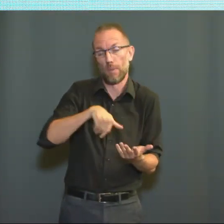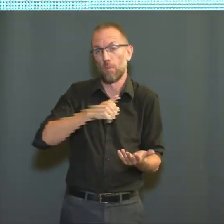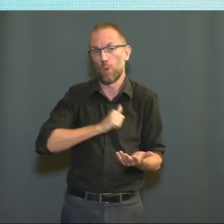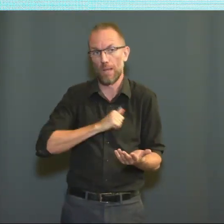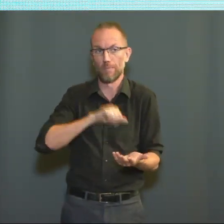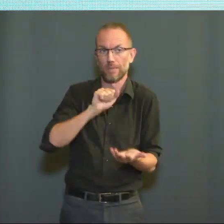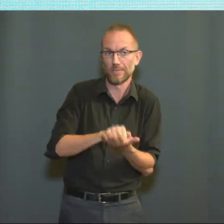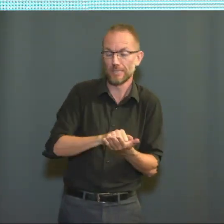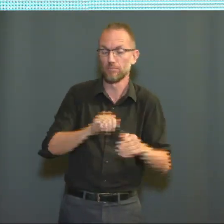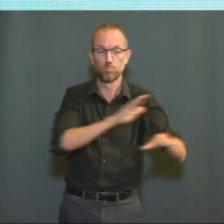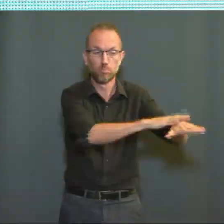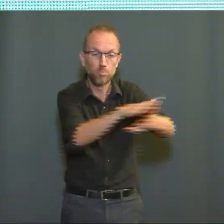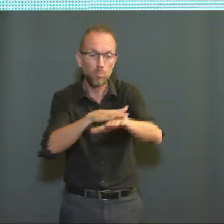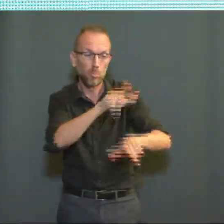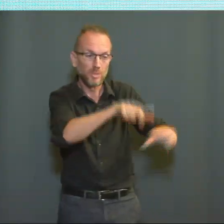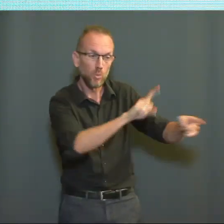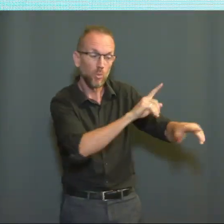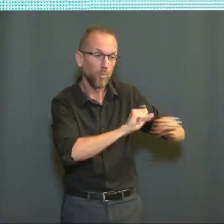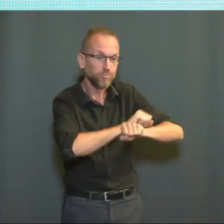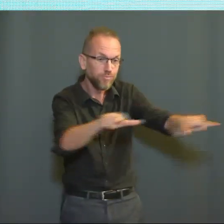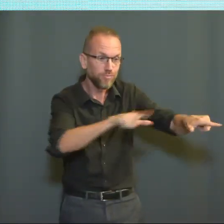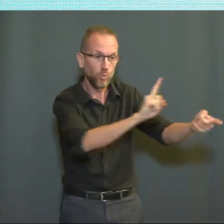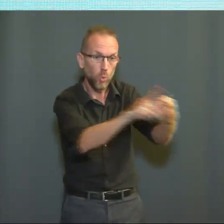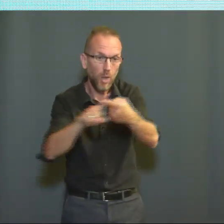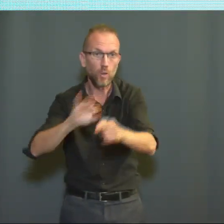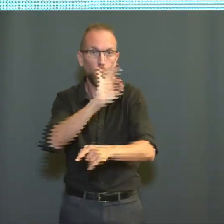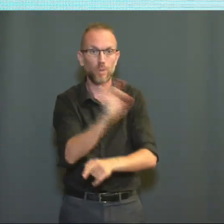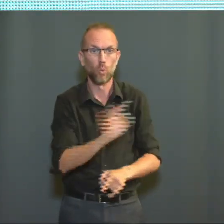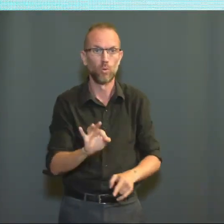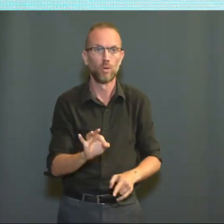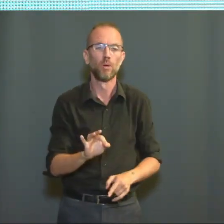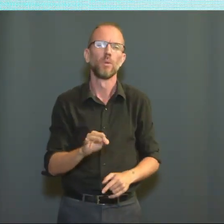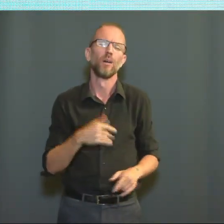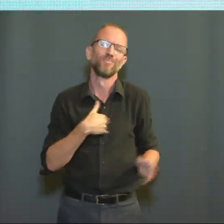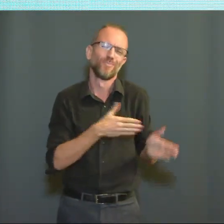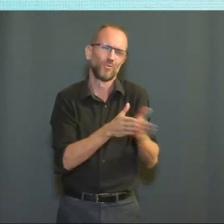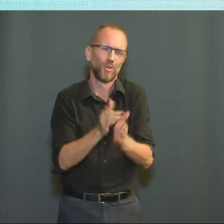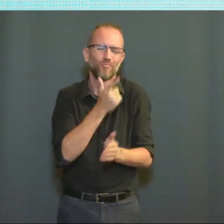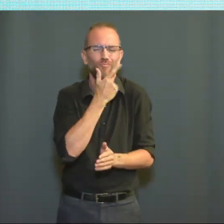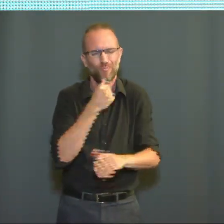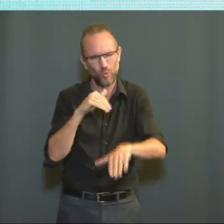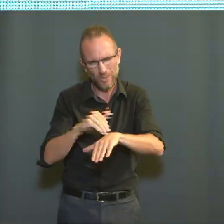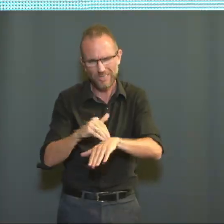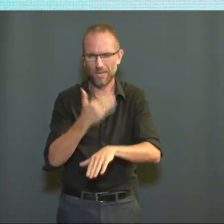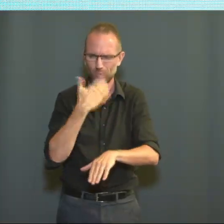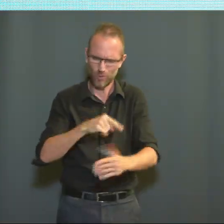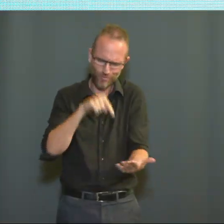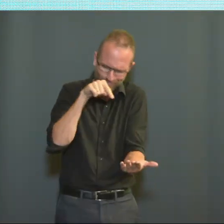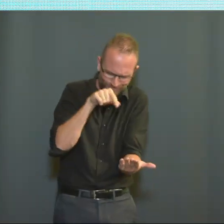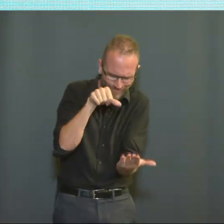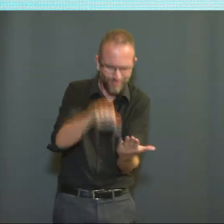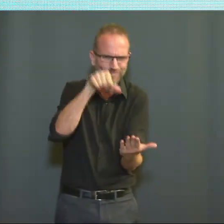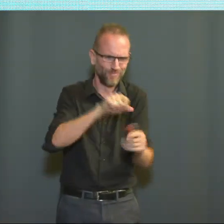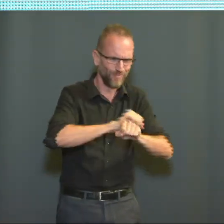de manière anonyme. Bien entendu, nous vous demandons de le faire afin qu'un maximum de personnes soient